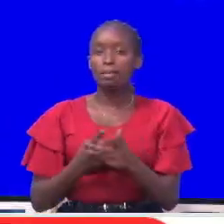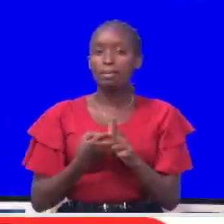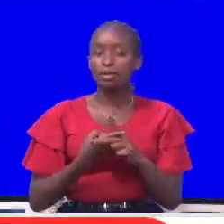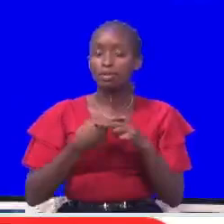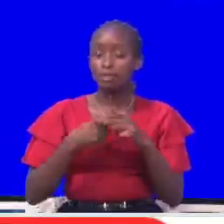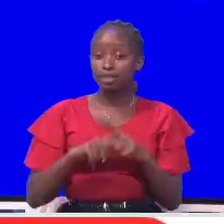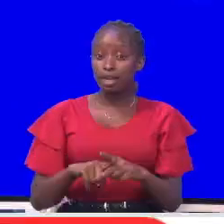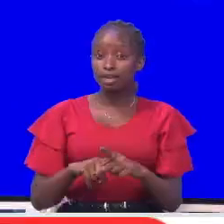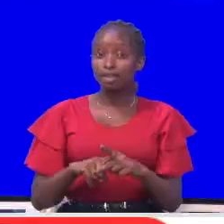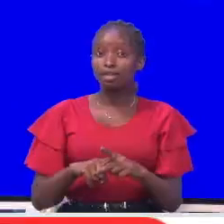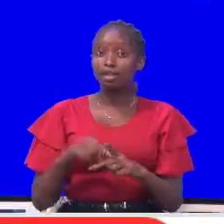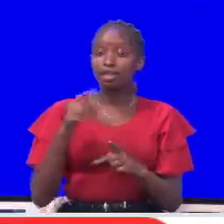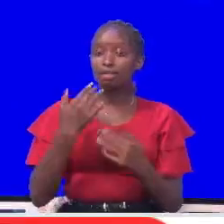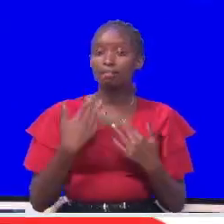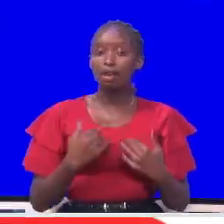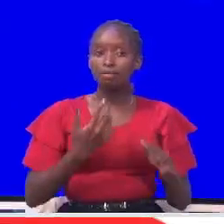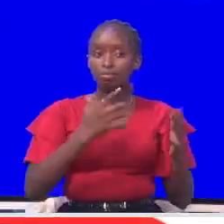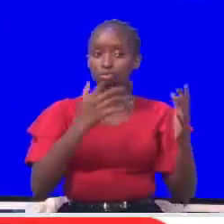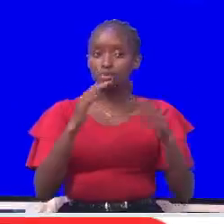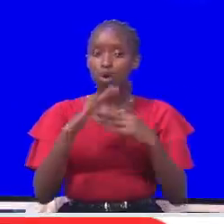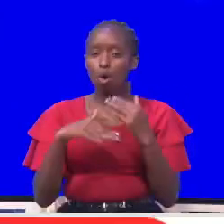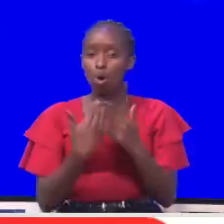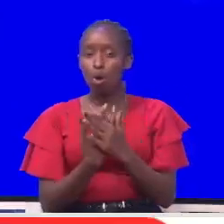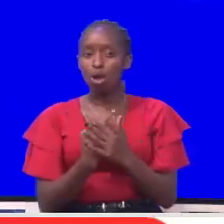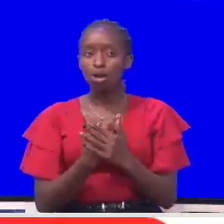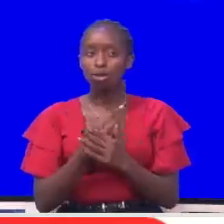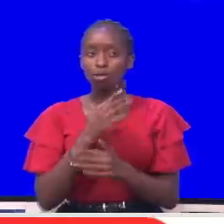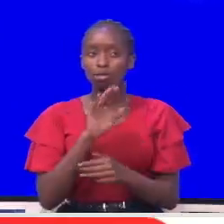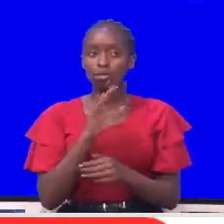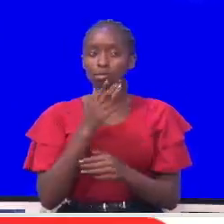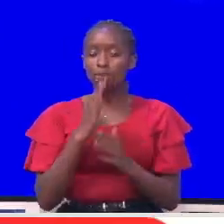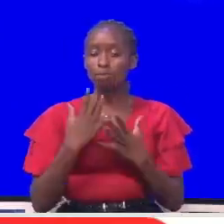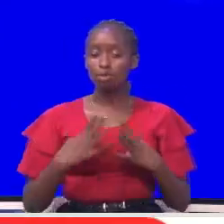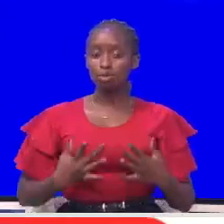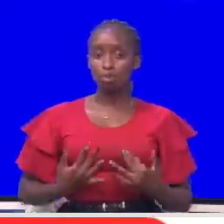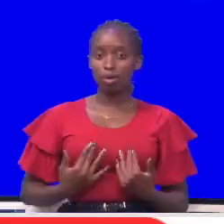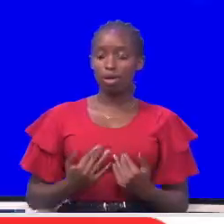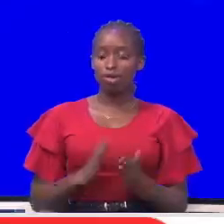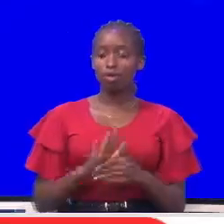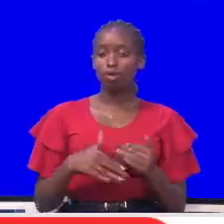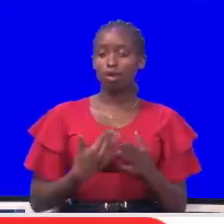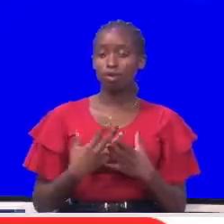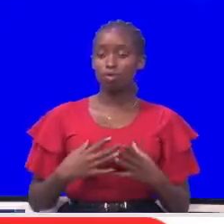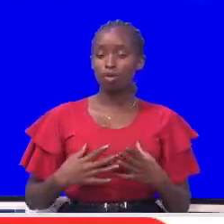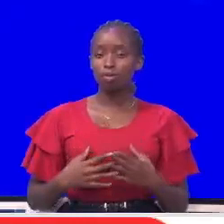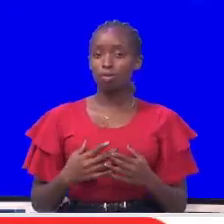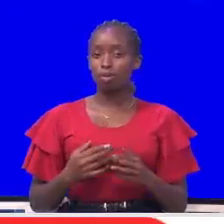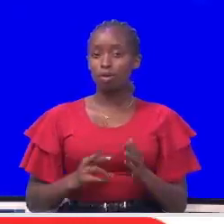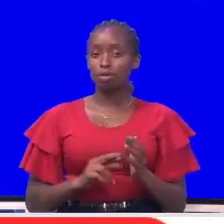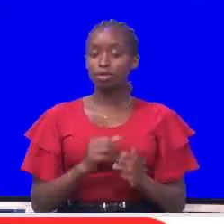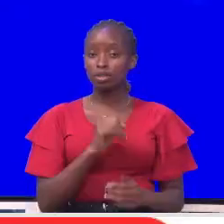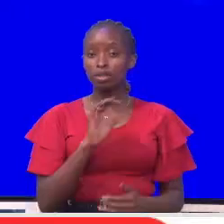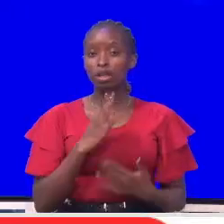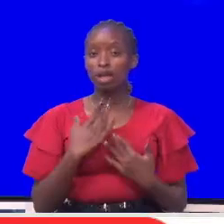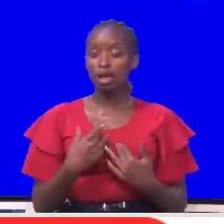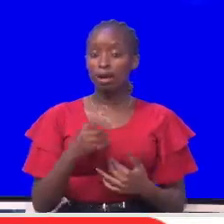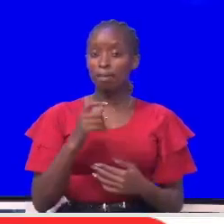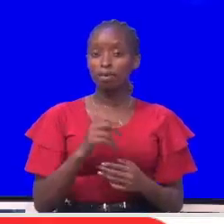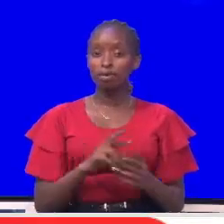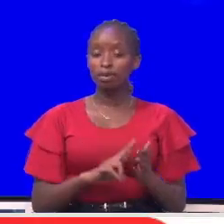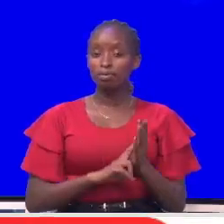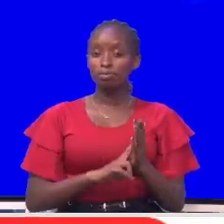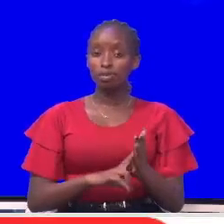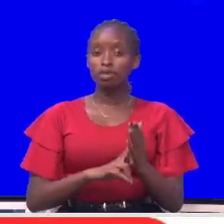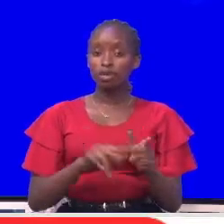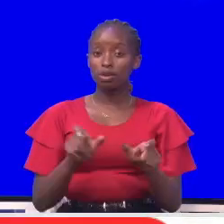kilipoanzishwa huku wakipongeza wasikilizaji na usimamizi kwa jumla. Kwa upande wake, msimamizi wa vipindi Linda Uriaso na msimamizi wa radio